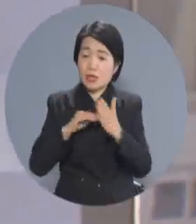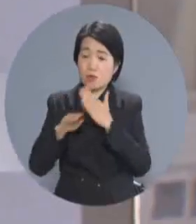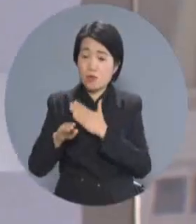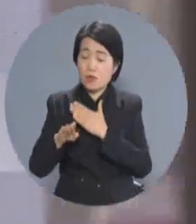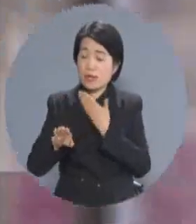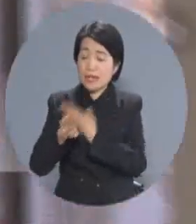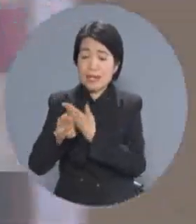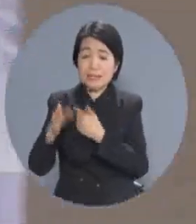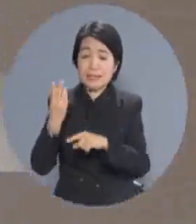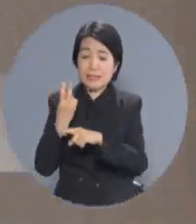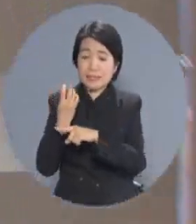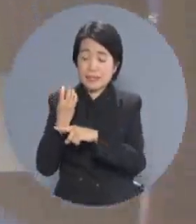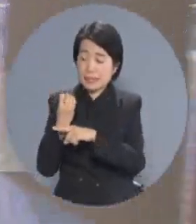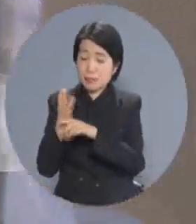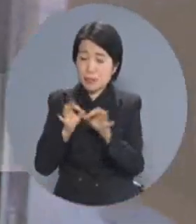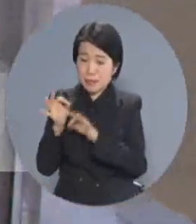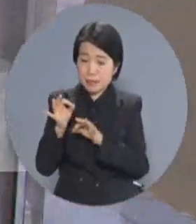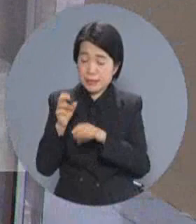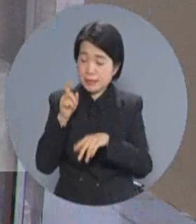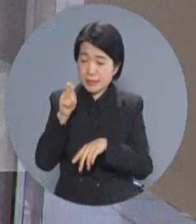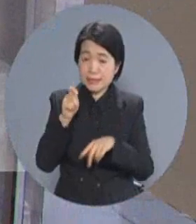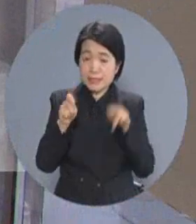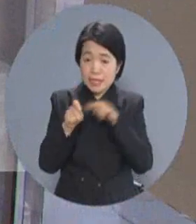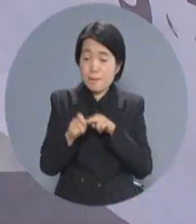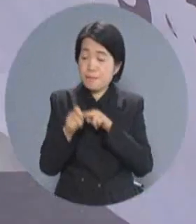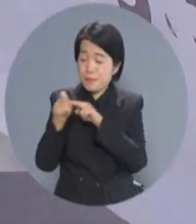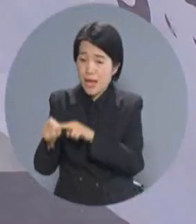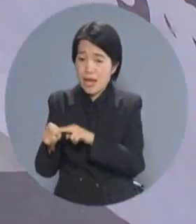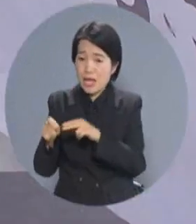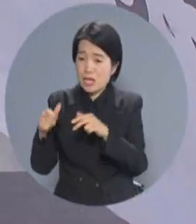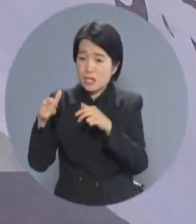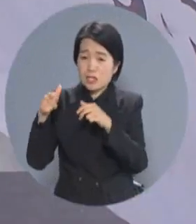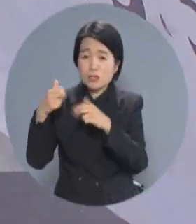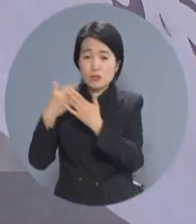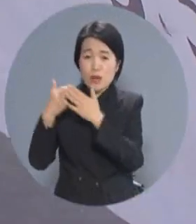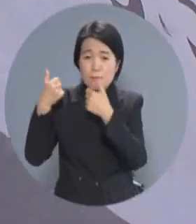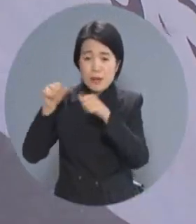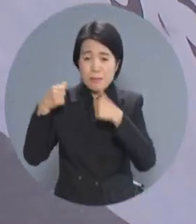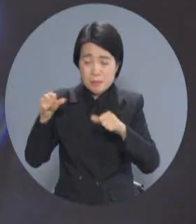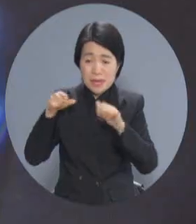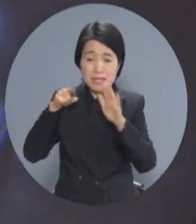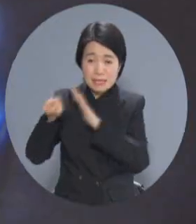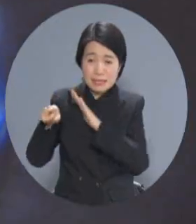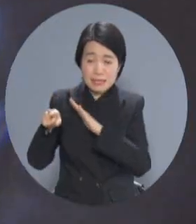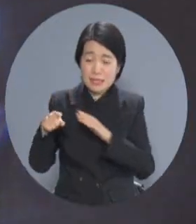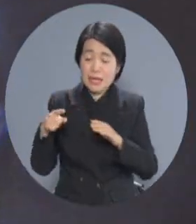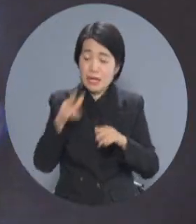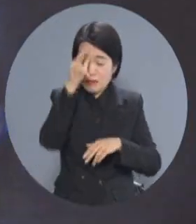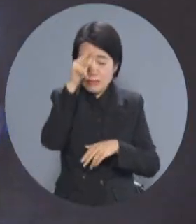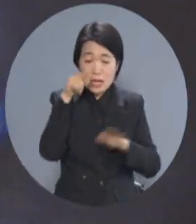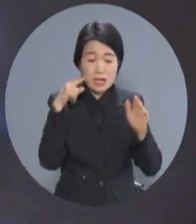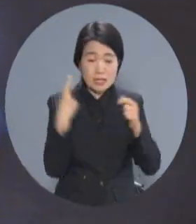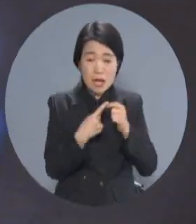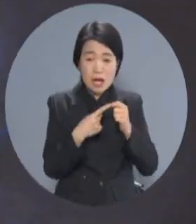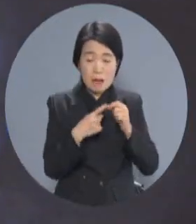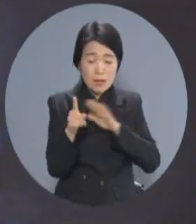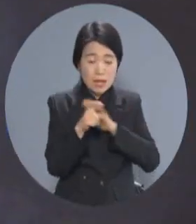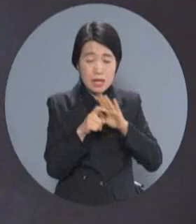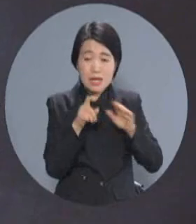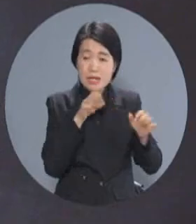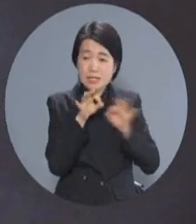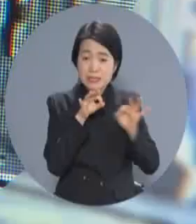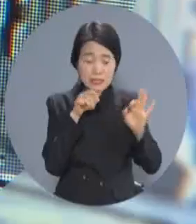뒤 또 다른 금은방으로 택시를 타고 이동해 유리창을 부수고 안으로 들어갔습니다 경찰이 첫 번째 장소로 출동해 현장을